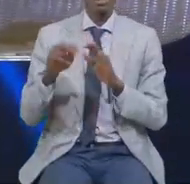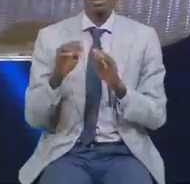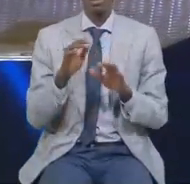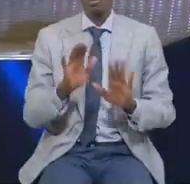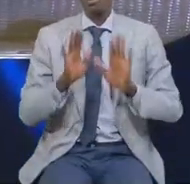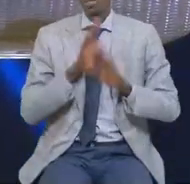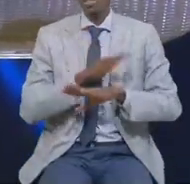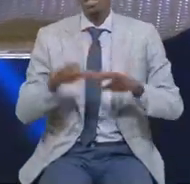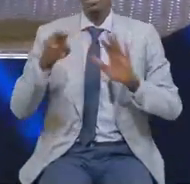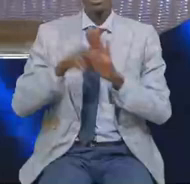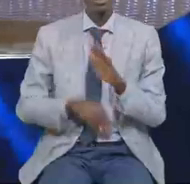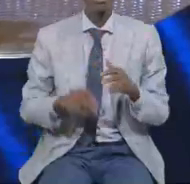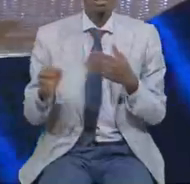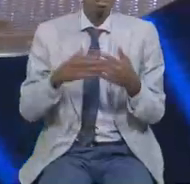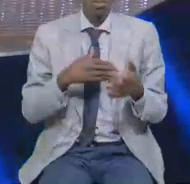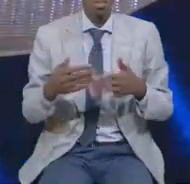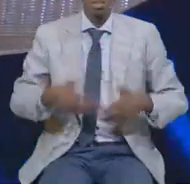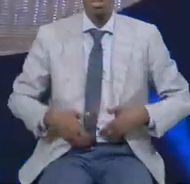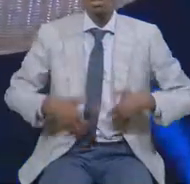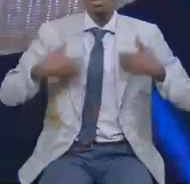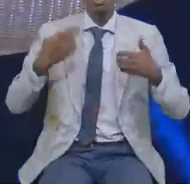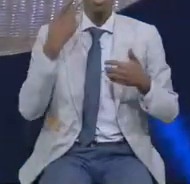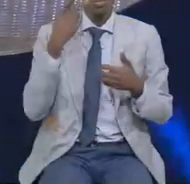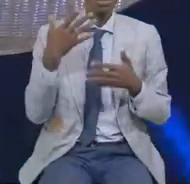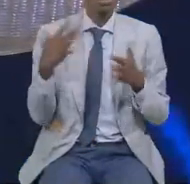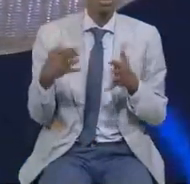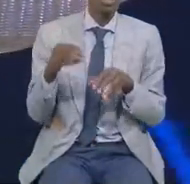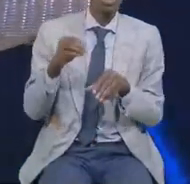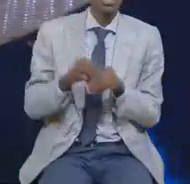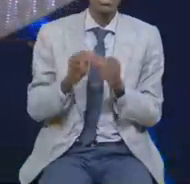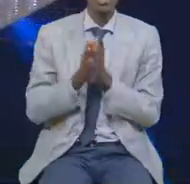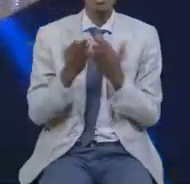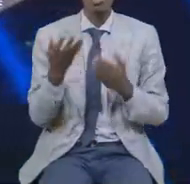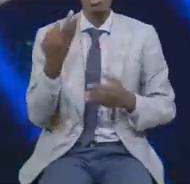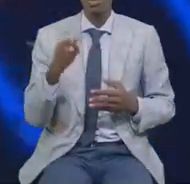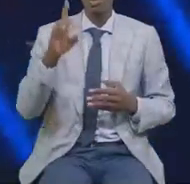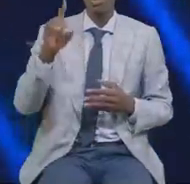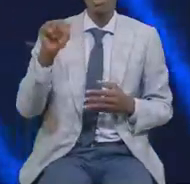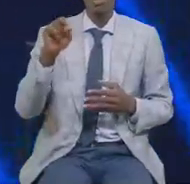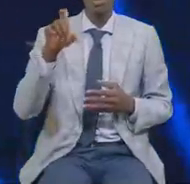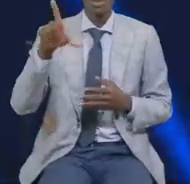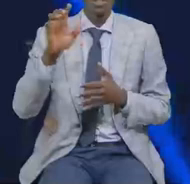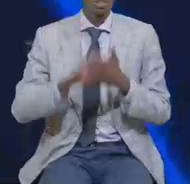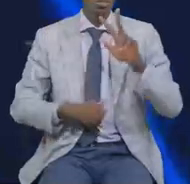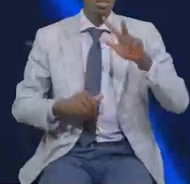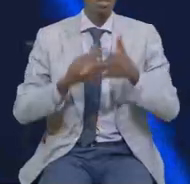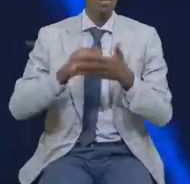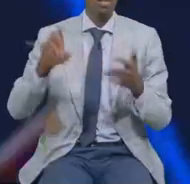malgré la furie. On a déjà lu de Sadrach, Meshach, Abednego. Voyons, Daniel 3,